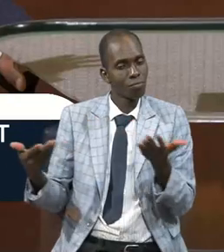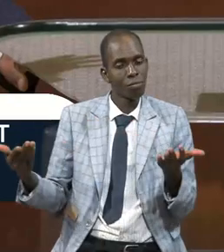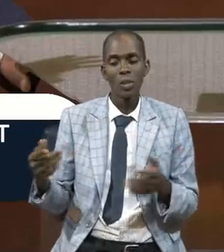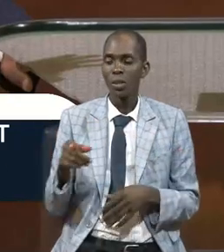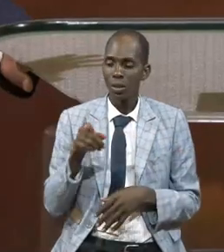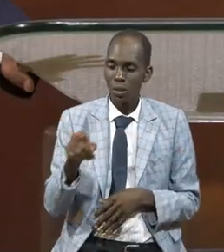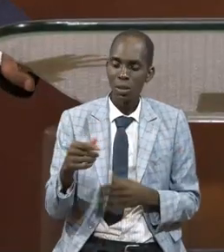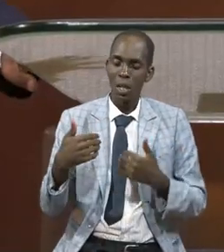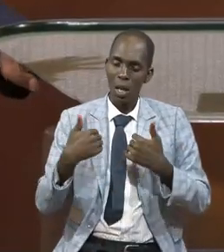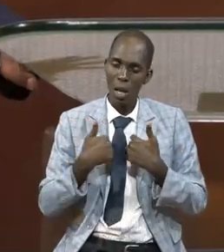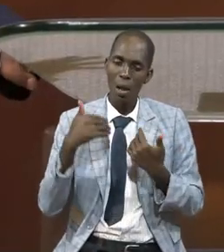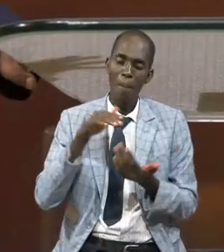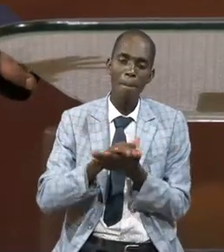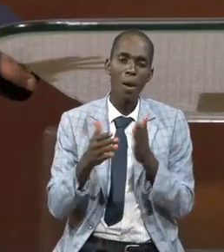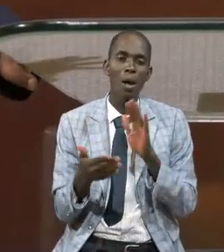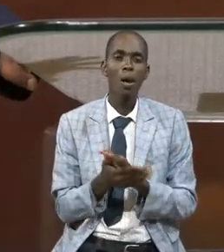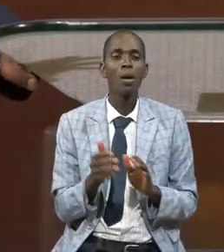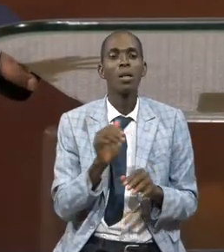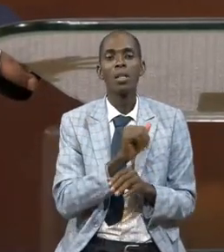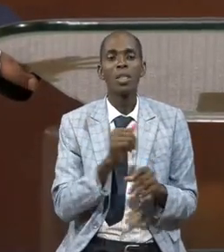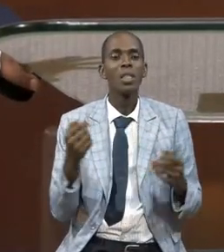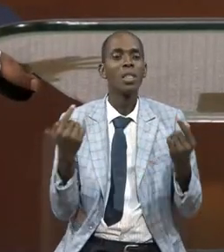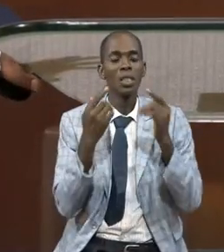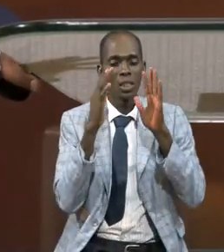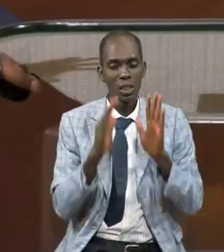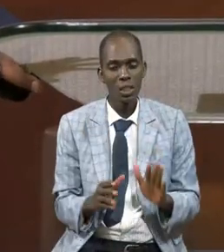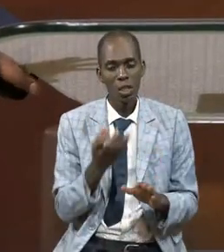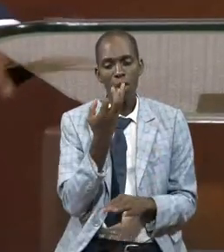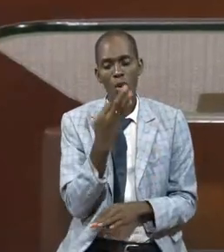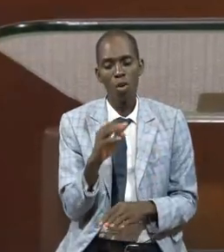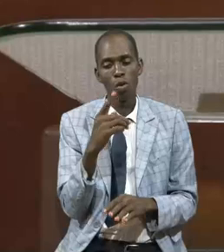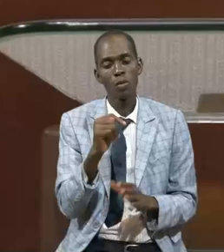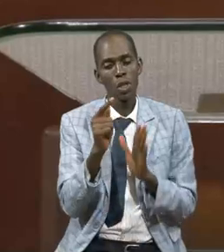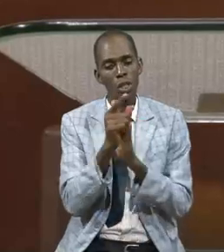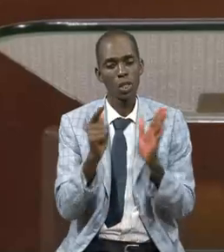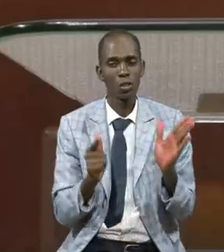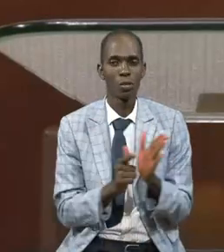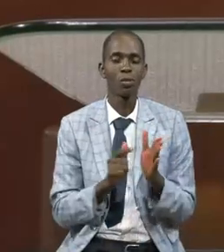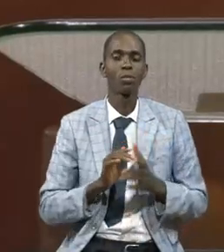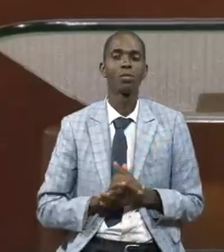meurtre, tu deviens transgresseur de la loi.